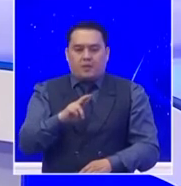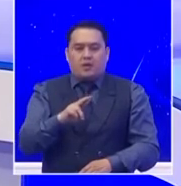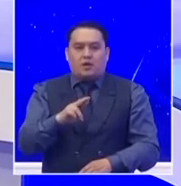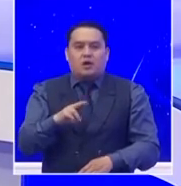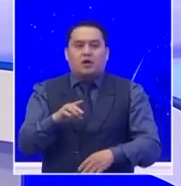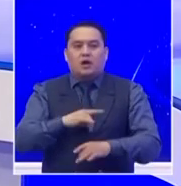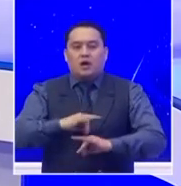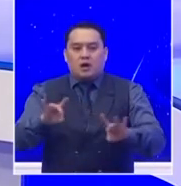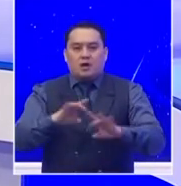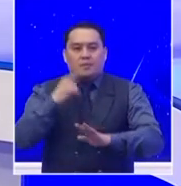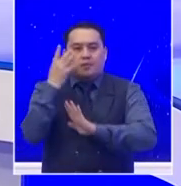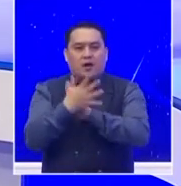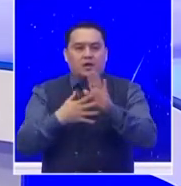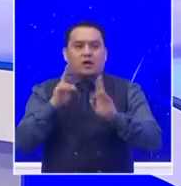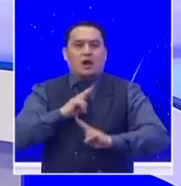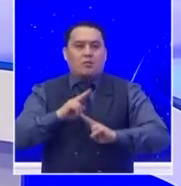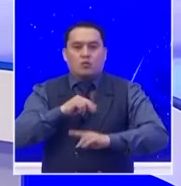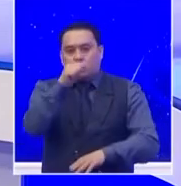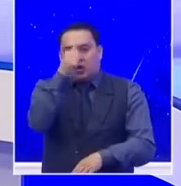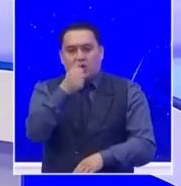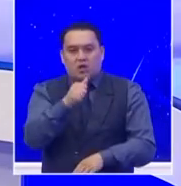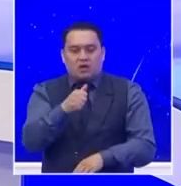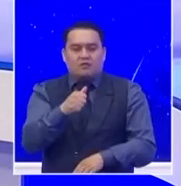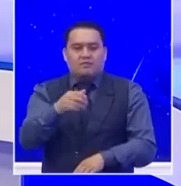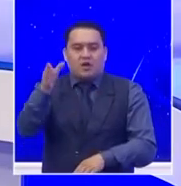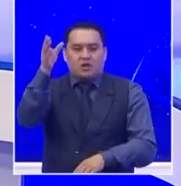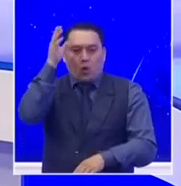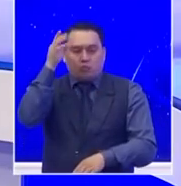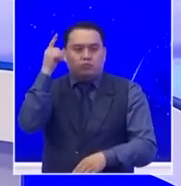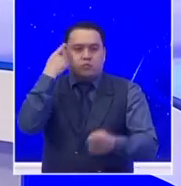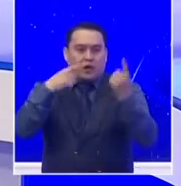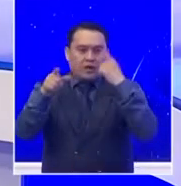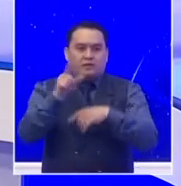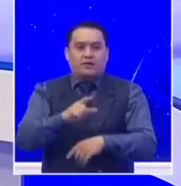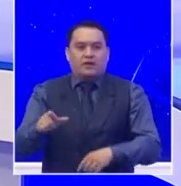до казахов на понятном языке работы греческих мыслителей, философов и поэтов.